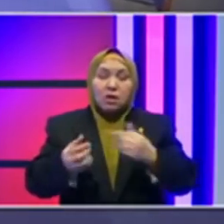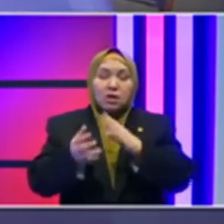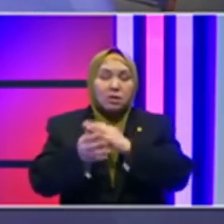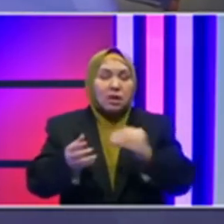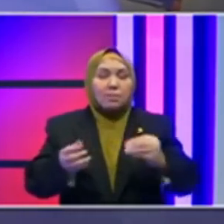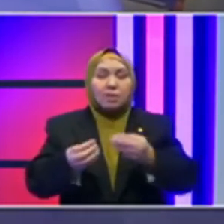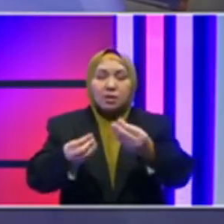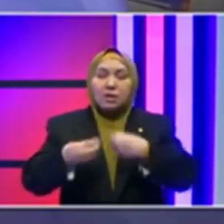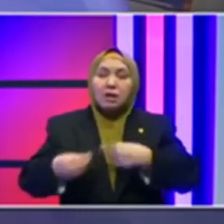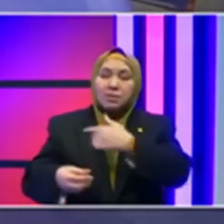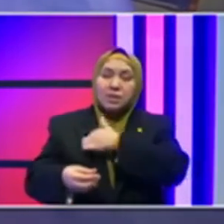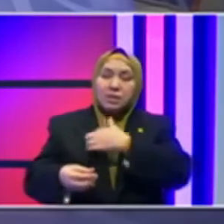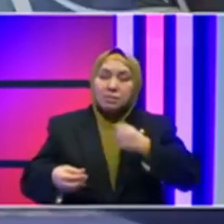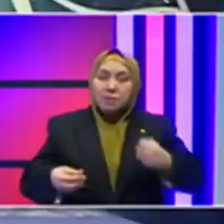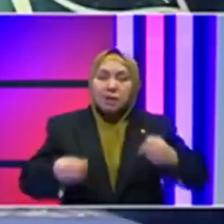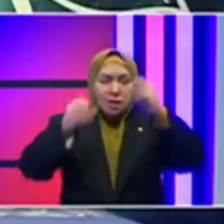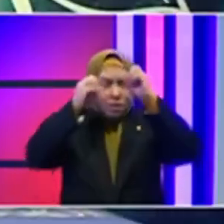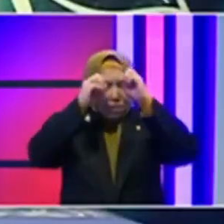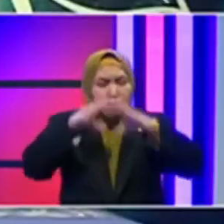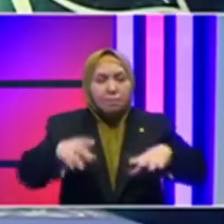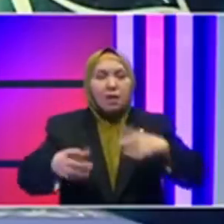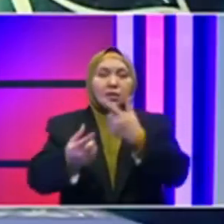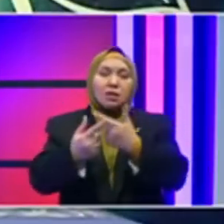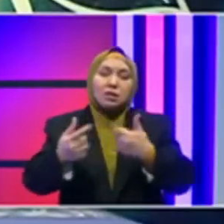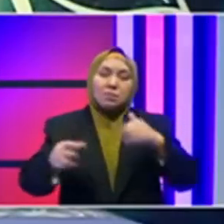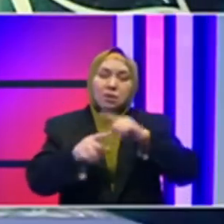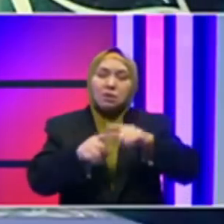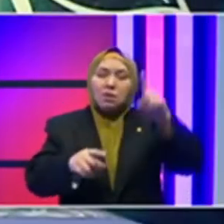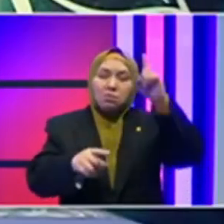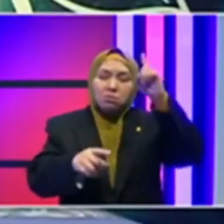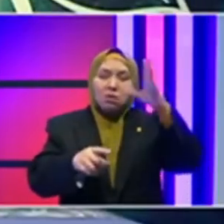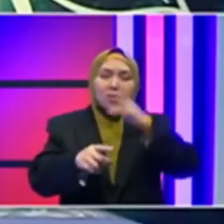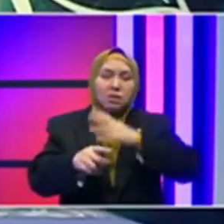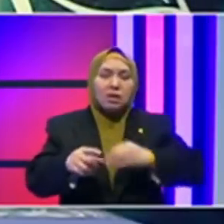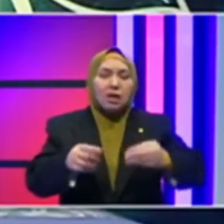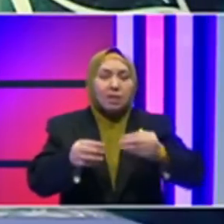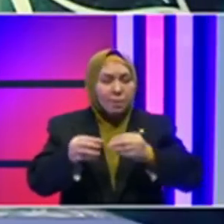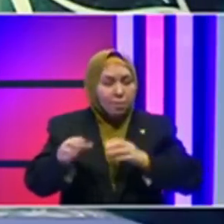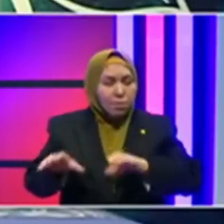wa Rahmah Allahu dzakirna Min Human alhamdulillahirobbilalamin